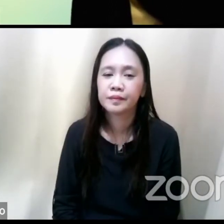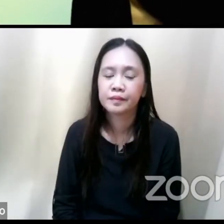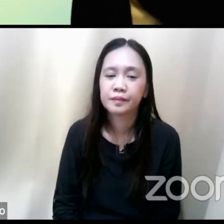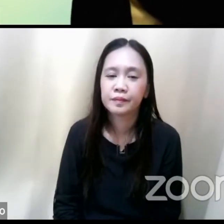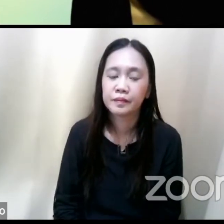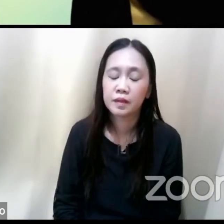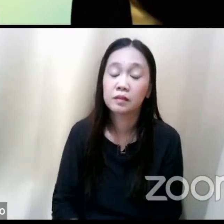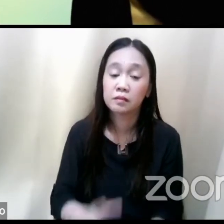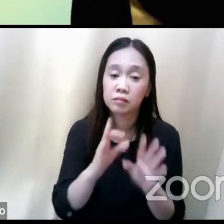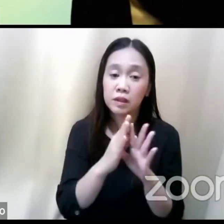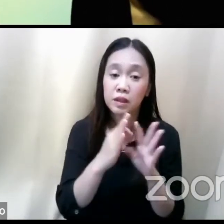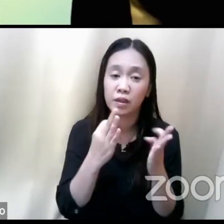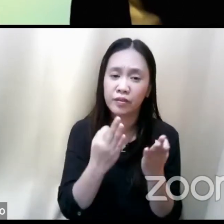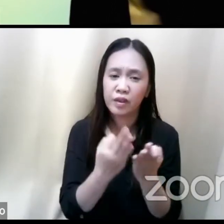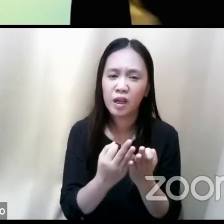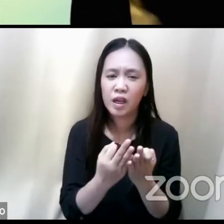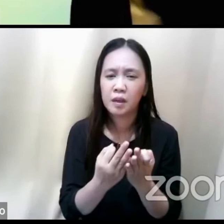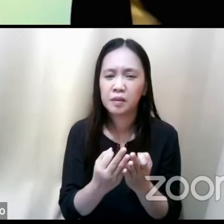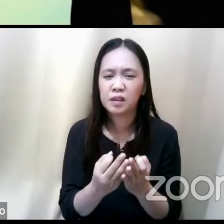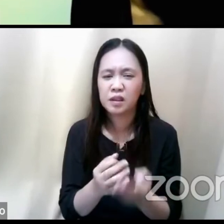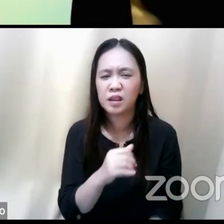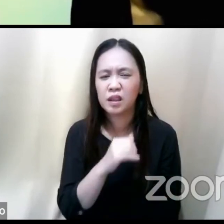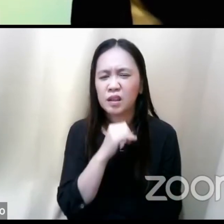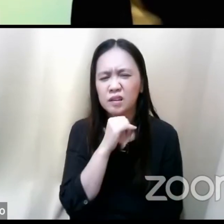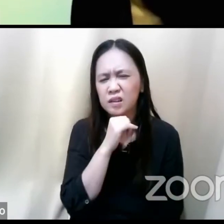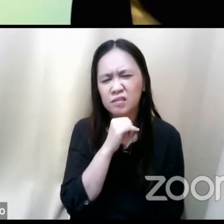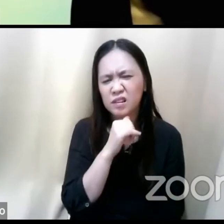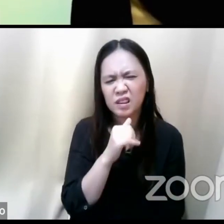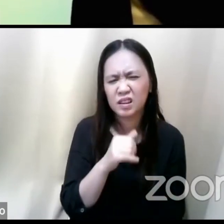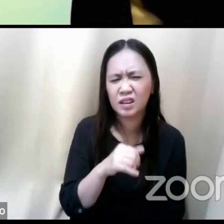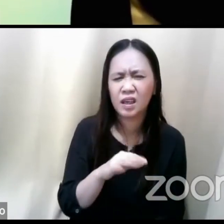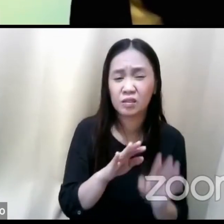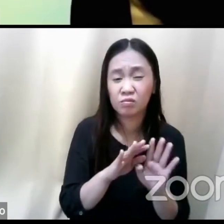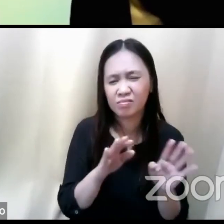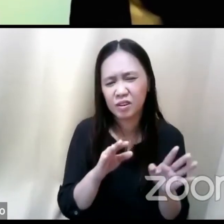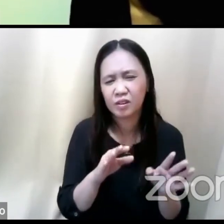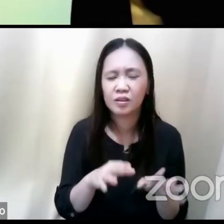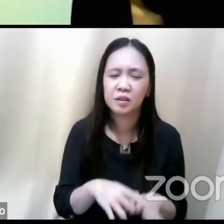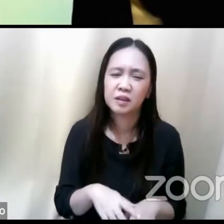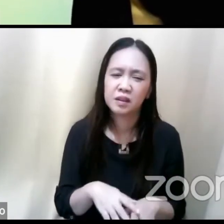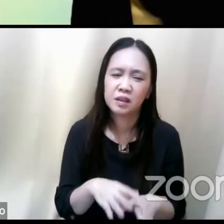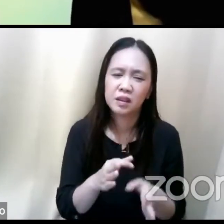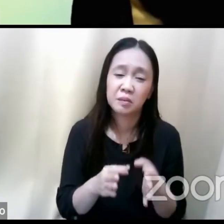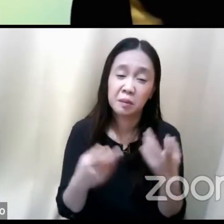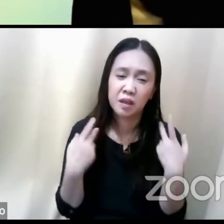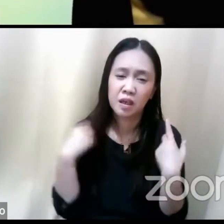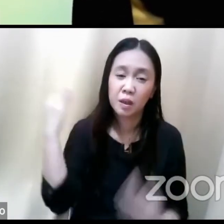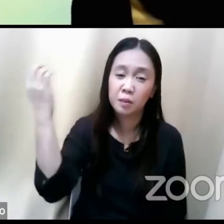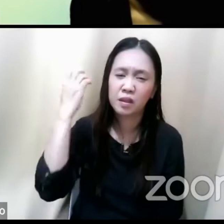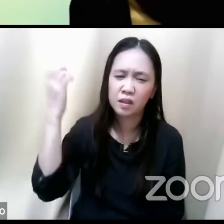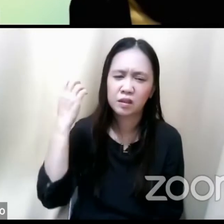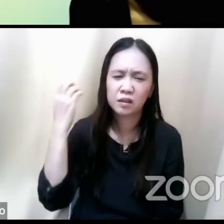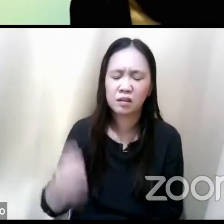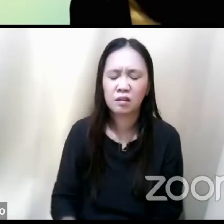sa family, yung hindi sila ganun ka-open na about this kind of emergencies na parang hindi